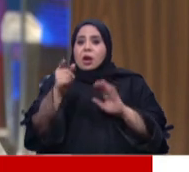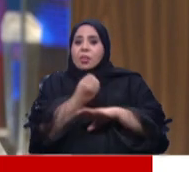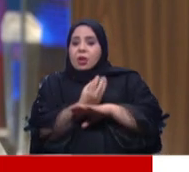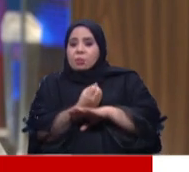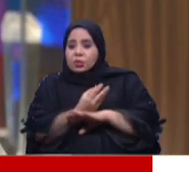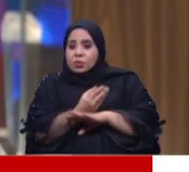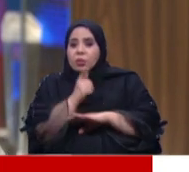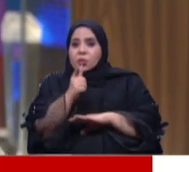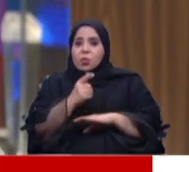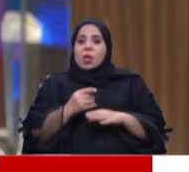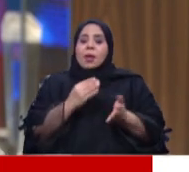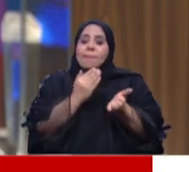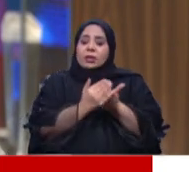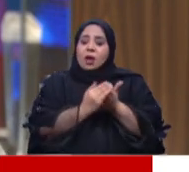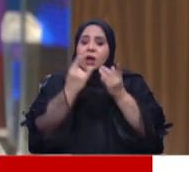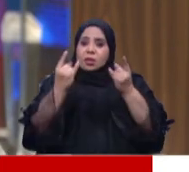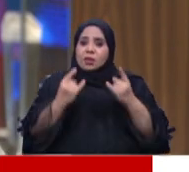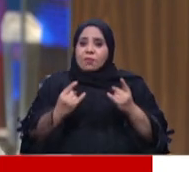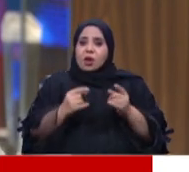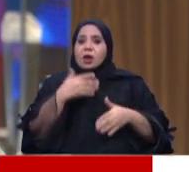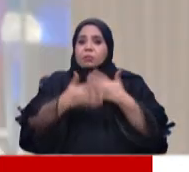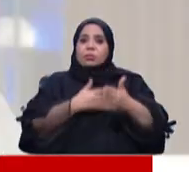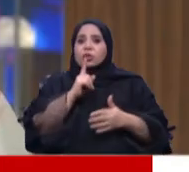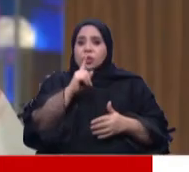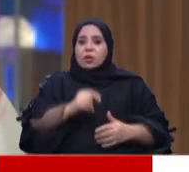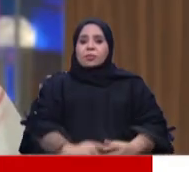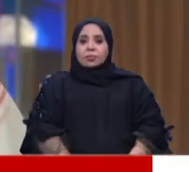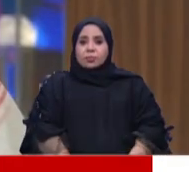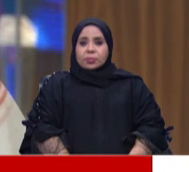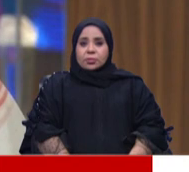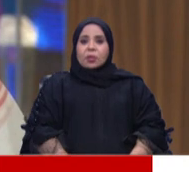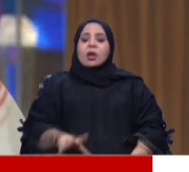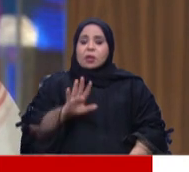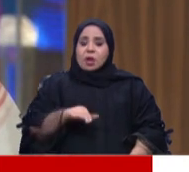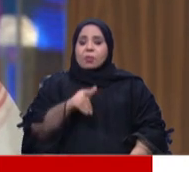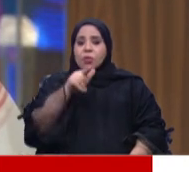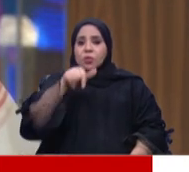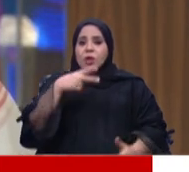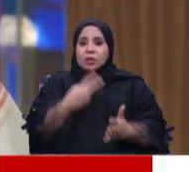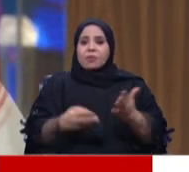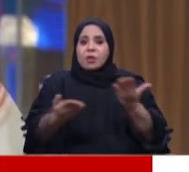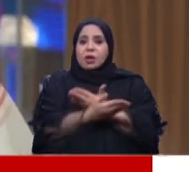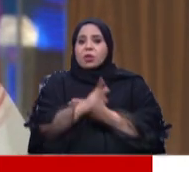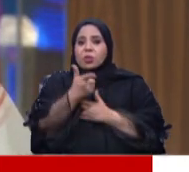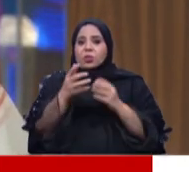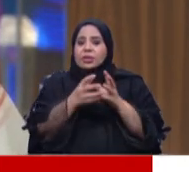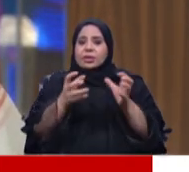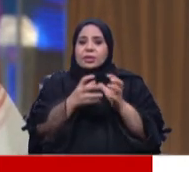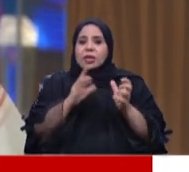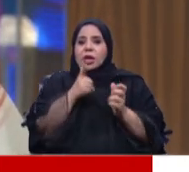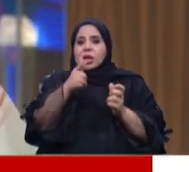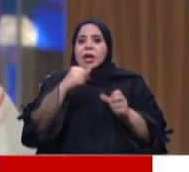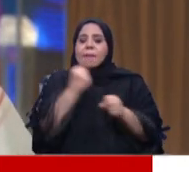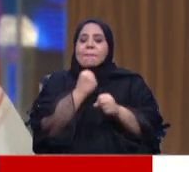بطاقات الكفاءة من خلال هذه المنظومة المشتركة. طبعا هذه الاتفاقية هي عبارة عن اتفاقية